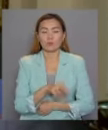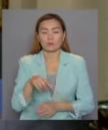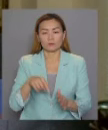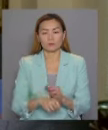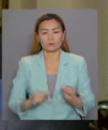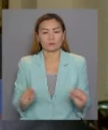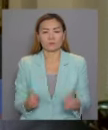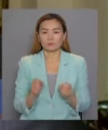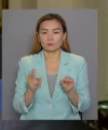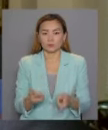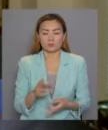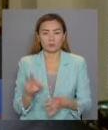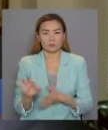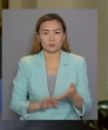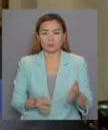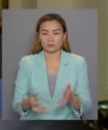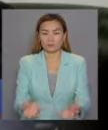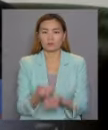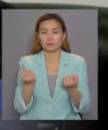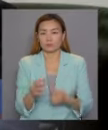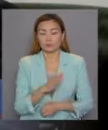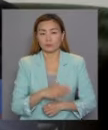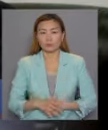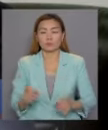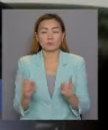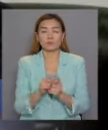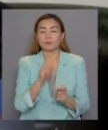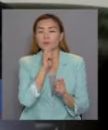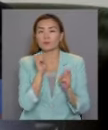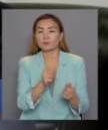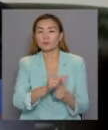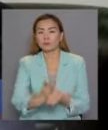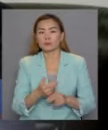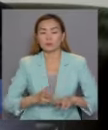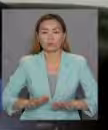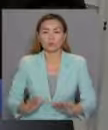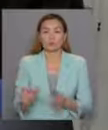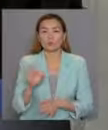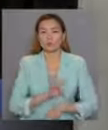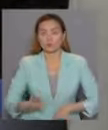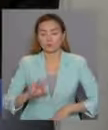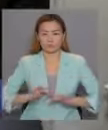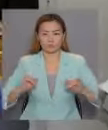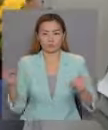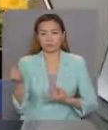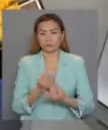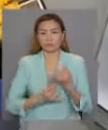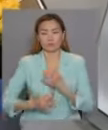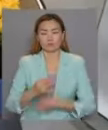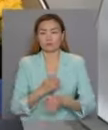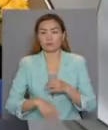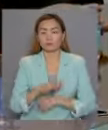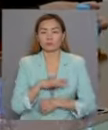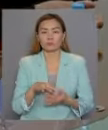Уақытты оздырмай қалай болғанда да жылдам шығарып алу керек болды. Кездесуде марапаттан бөлек болған оқиға жөнінде кейін көлемде әңгіме өрбіді.